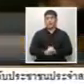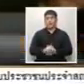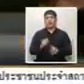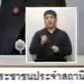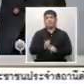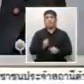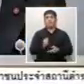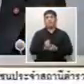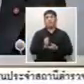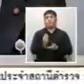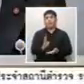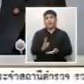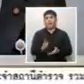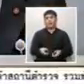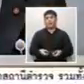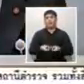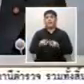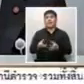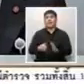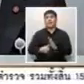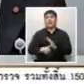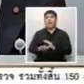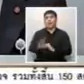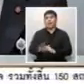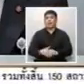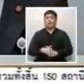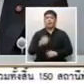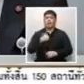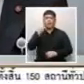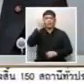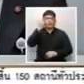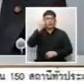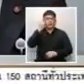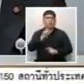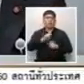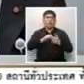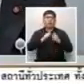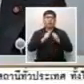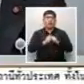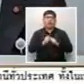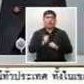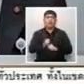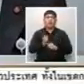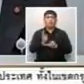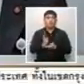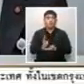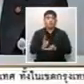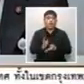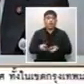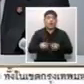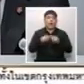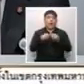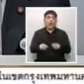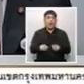าคและก็จำหน่ายออกไปดิฉันอยากจะทราบในปัญหาที่ว่าบริจาคเนี่ยไปที่ไหนบริจา